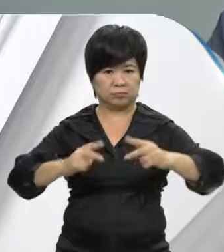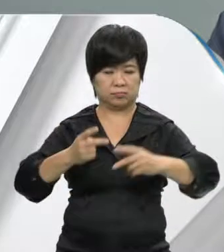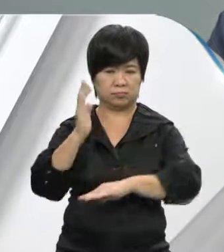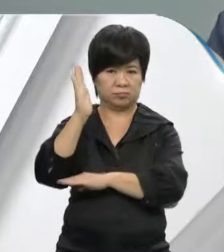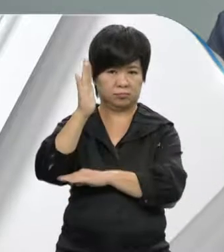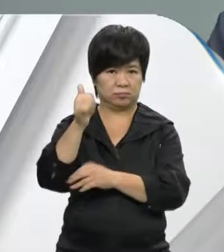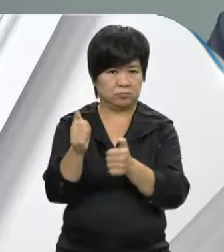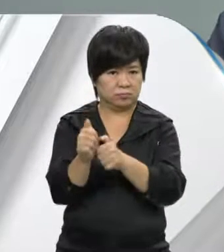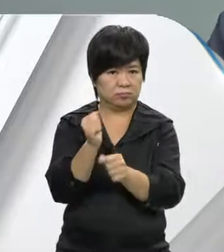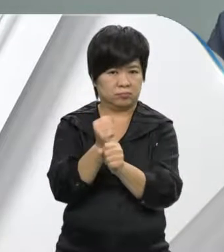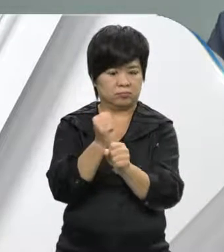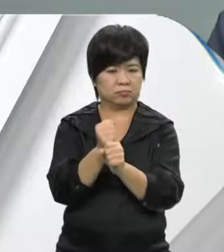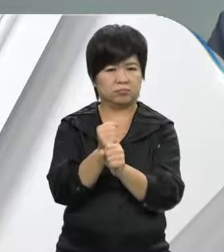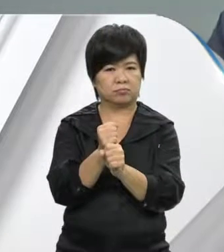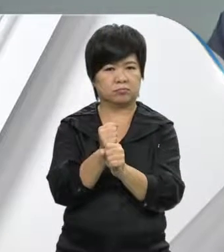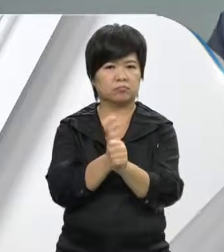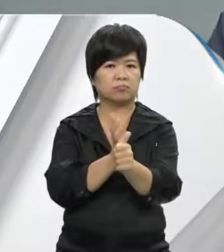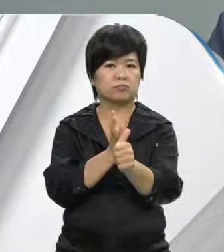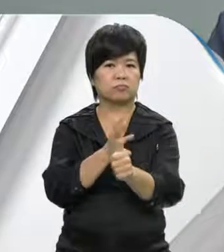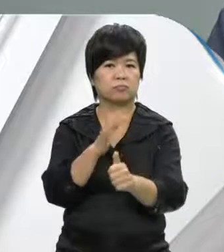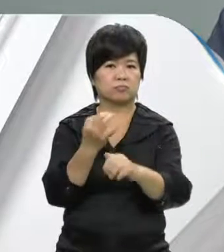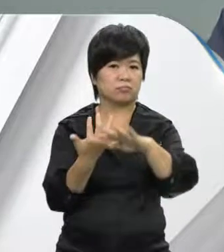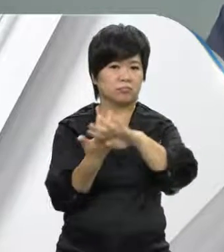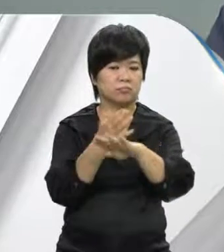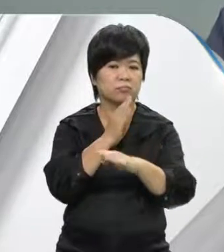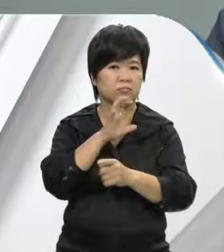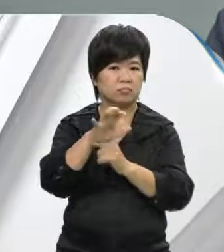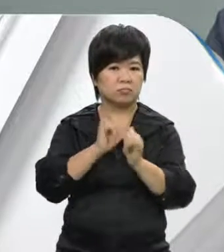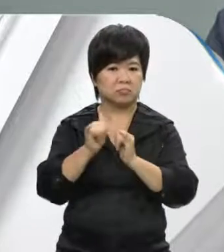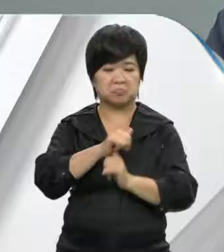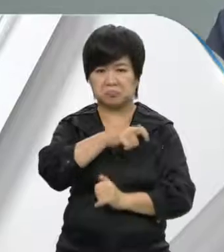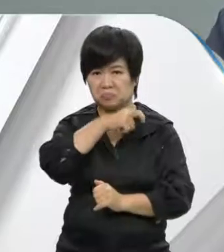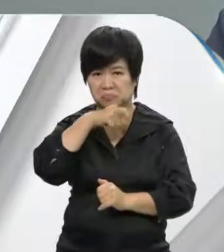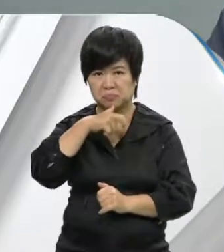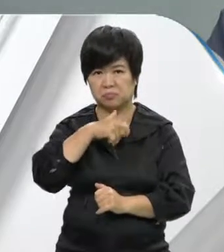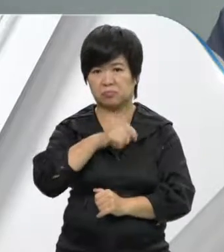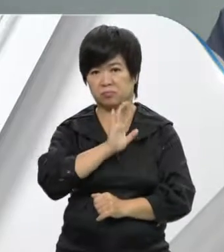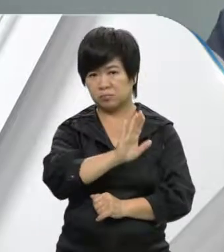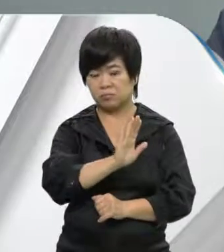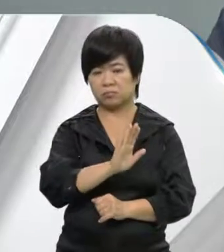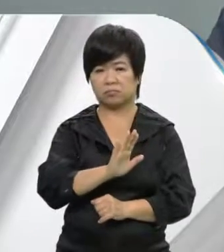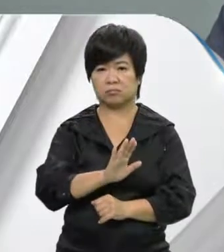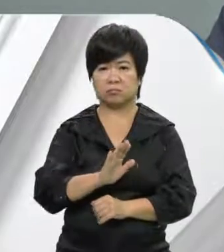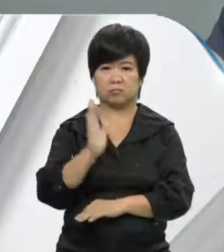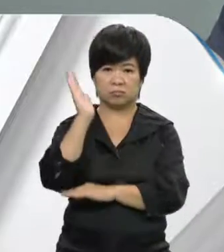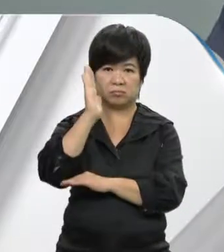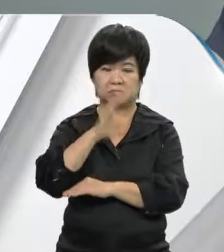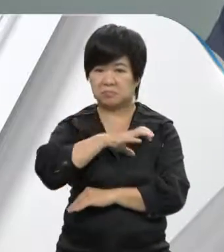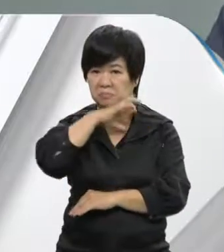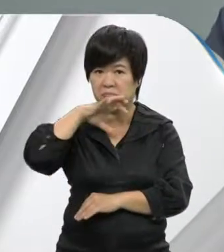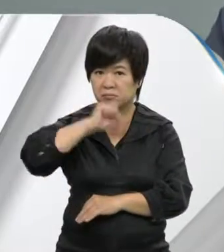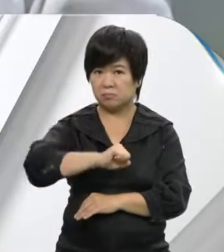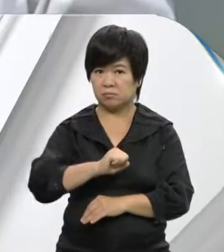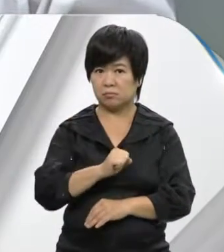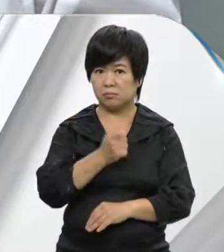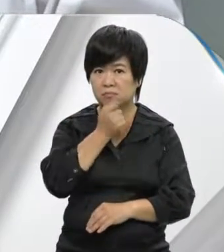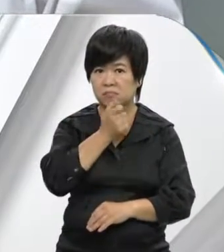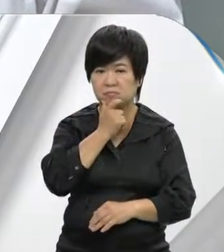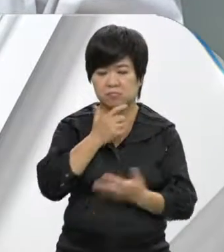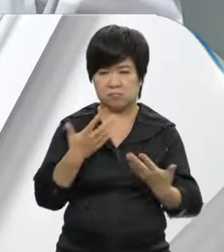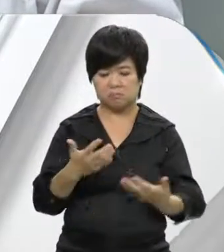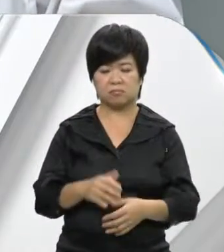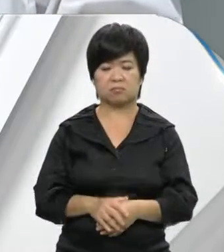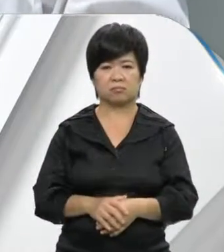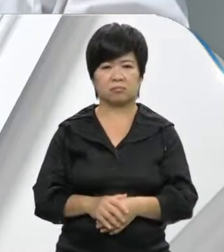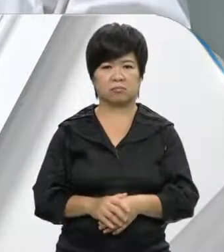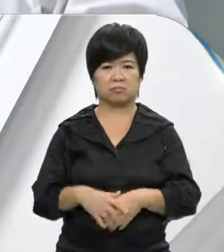关，因为财产是农民私有的，那就等于说政府霸占了农民的财产。 行政院